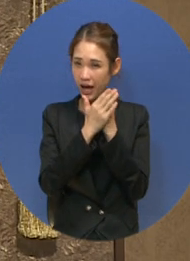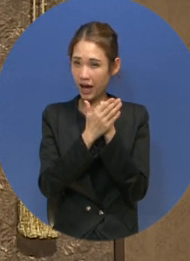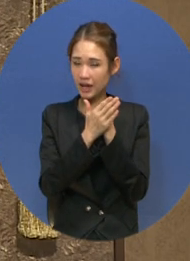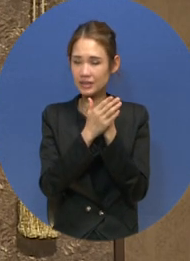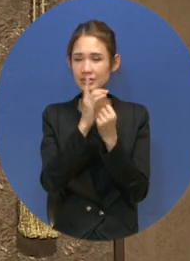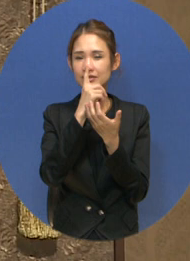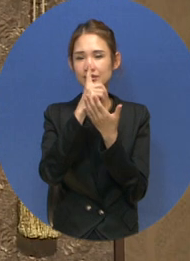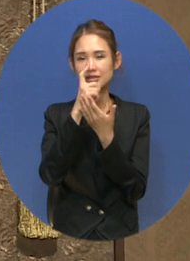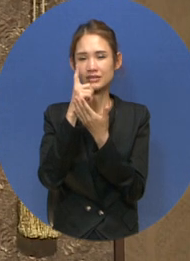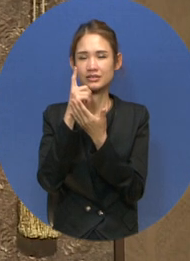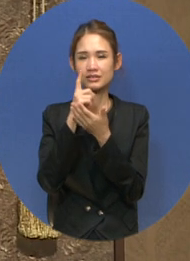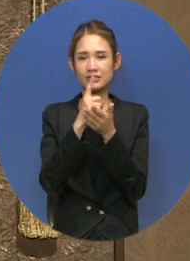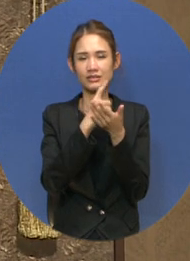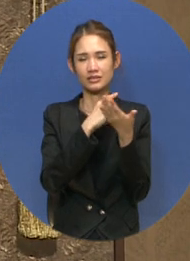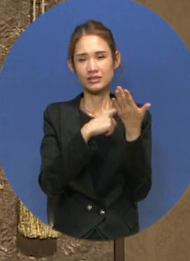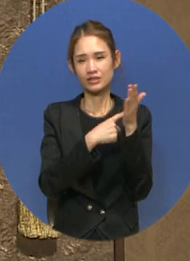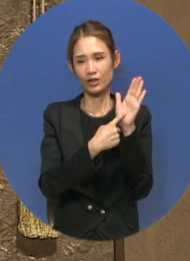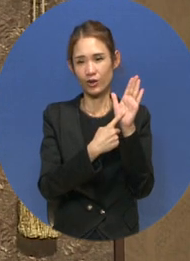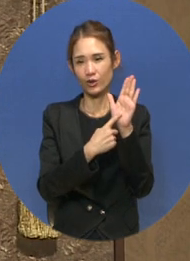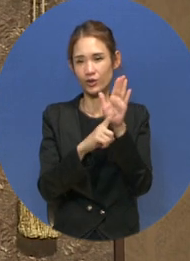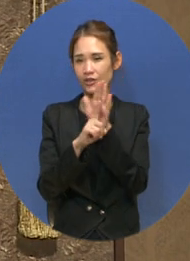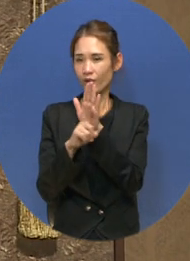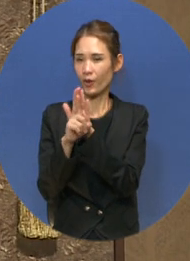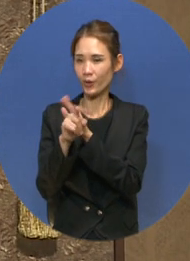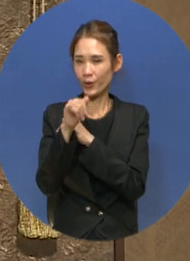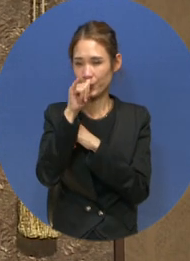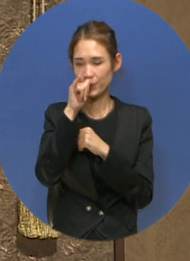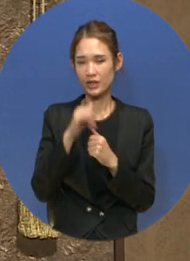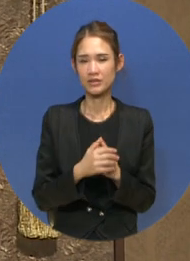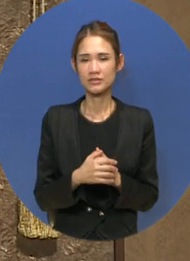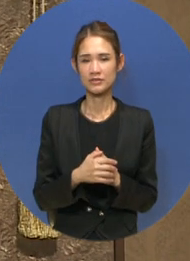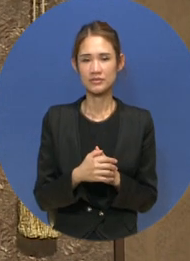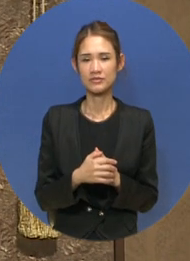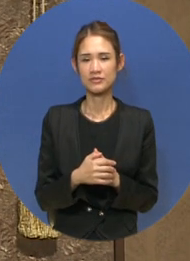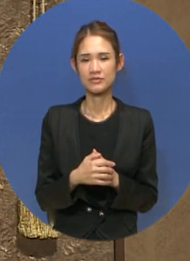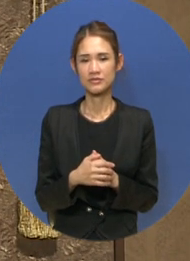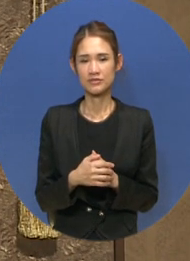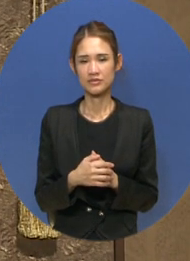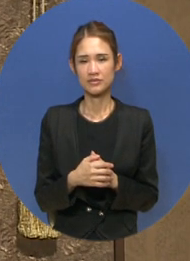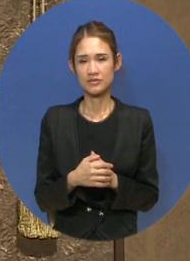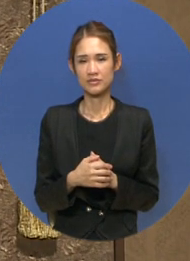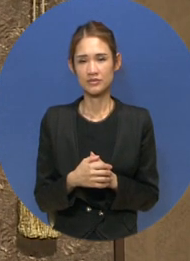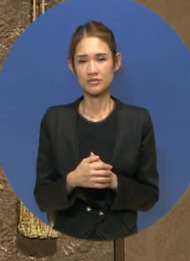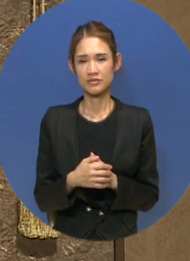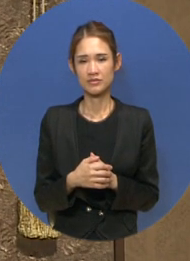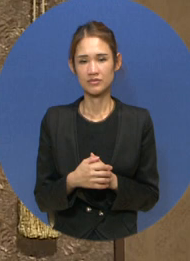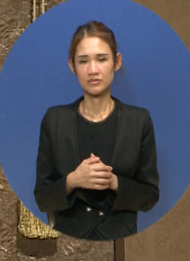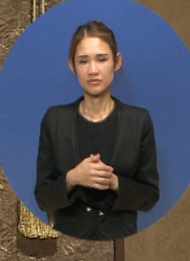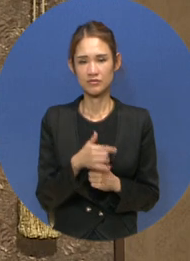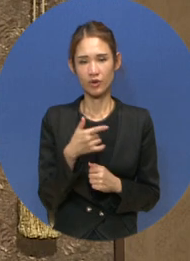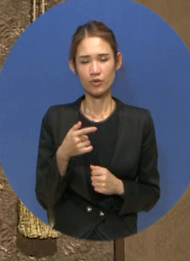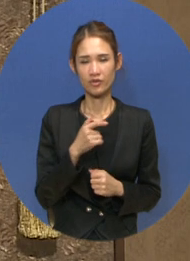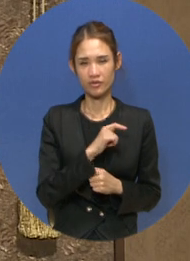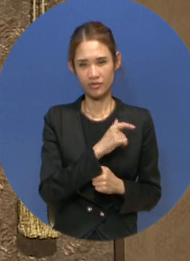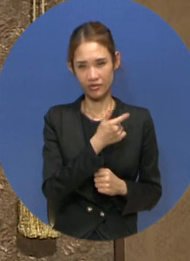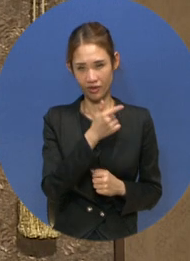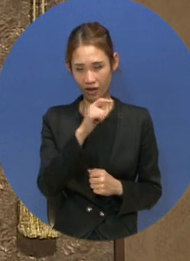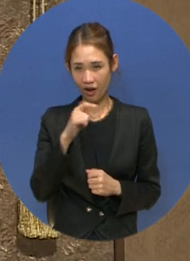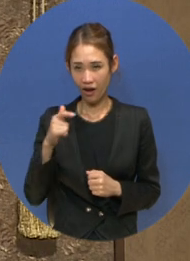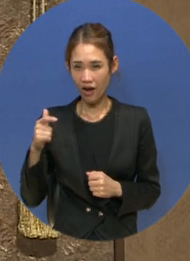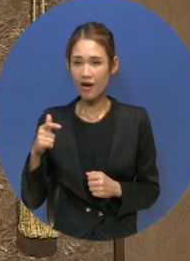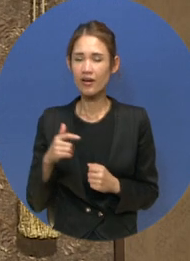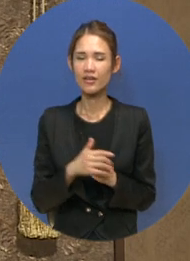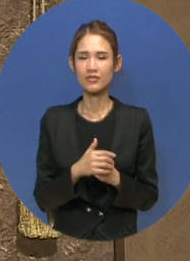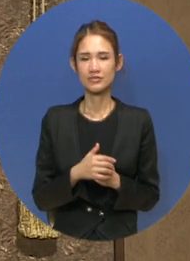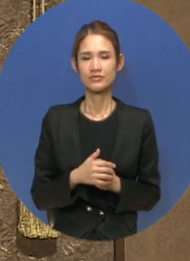직접 찍어서 사진 전시회도 하고 뭐 등등. 그래서 이 부분은 굉장히 다양한 영역에서 시행을 하고